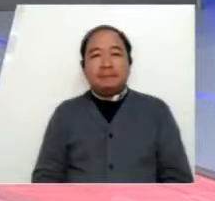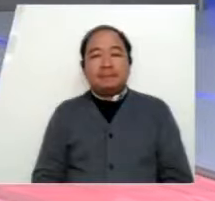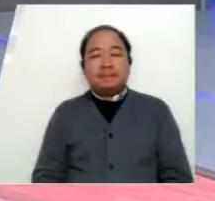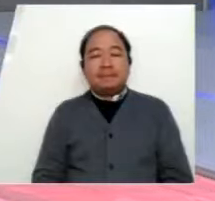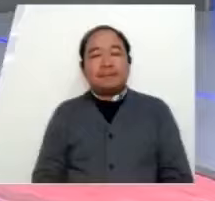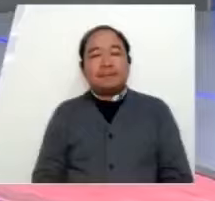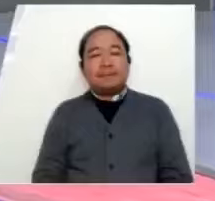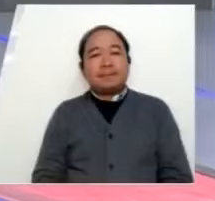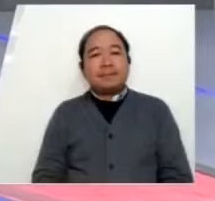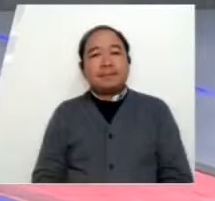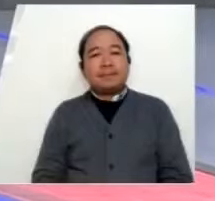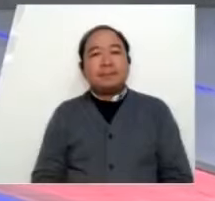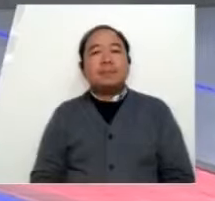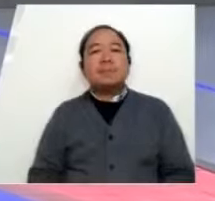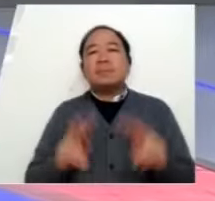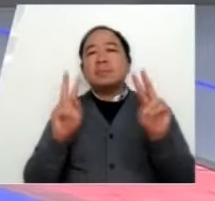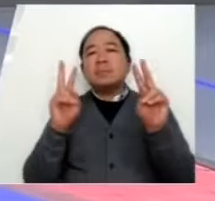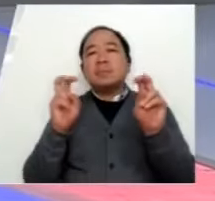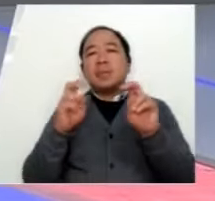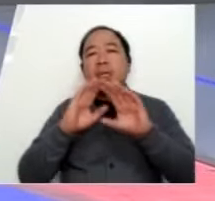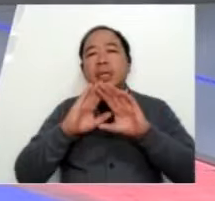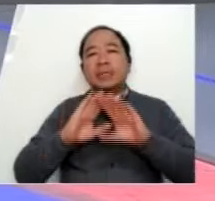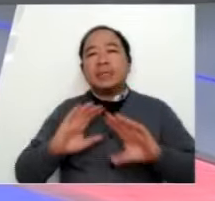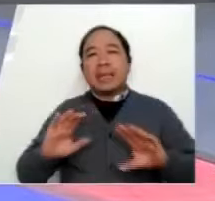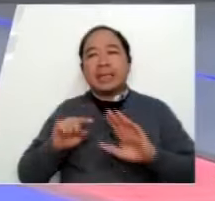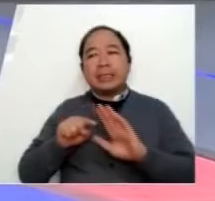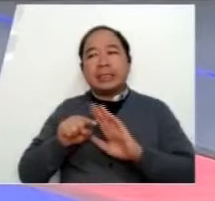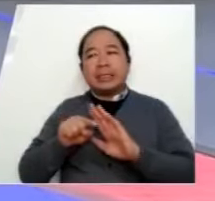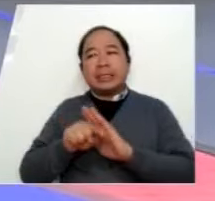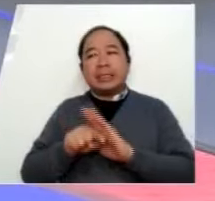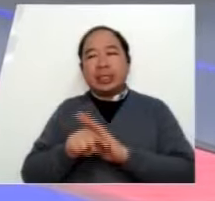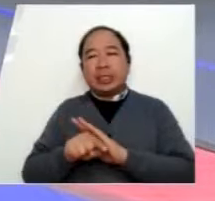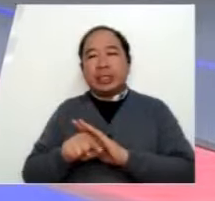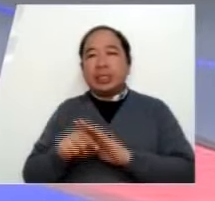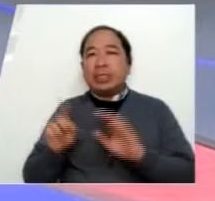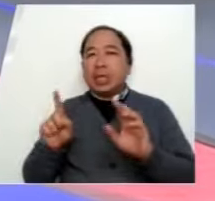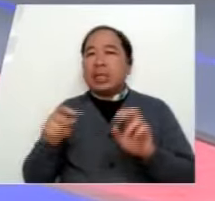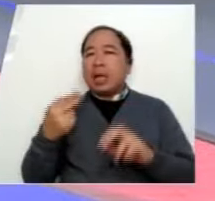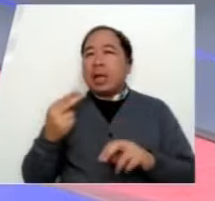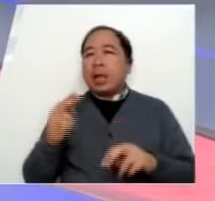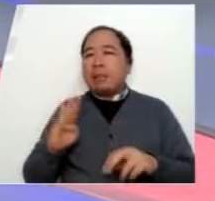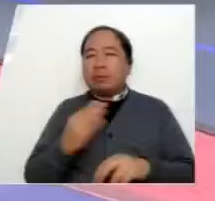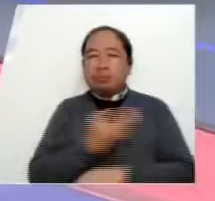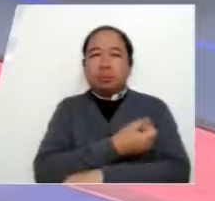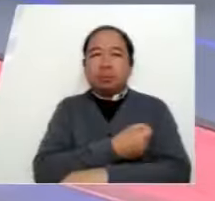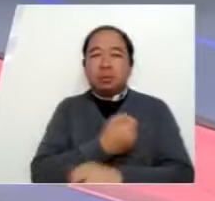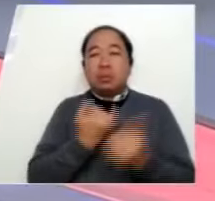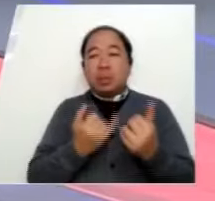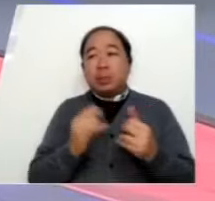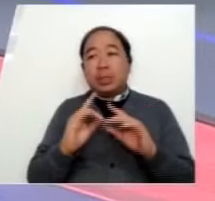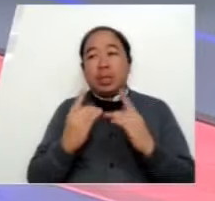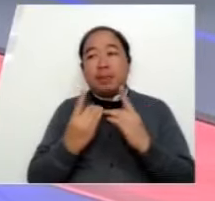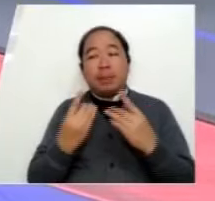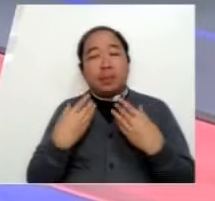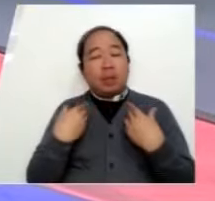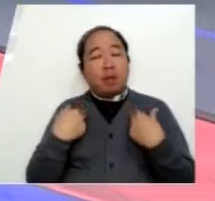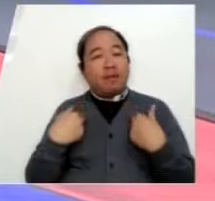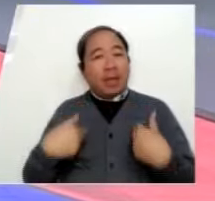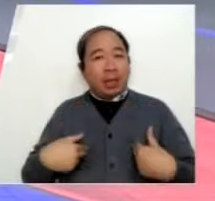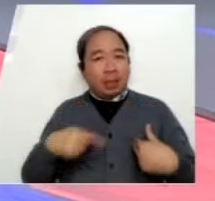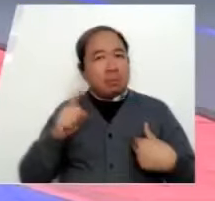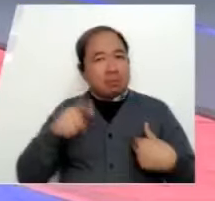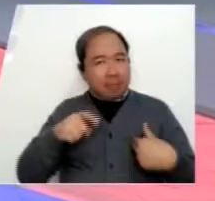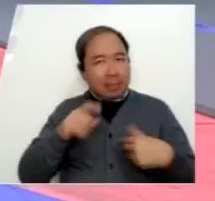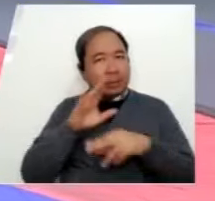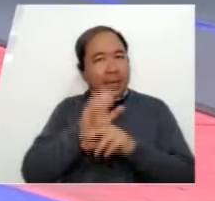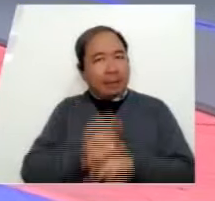silent killer kung tawagin ang hypertension. Kaya paalala po ng Health Department, ugaliing i-monitor ang inyong blood pressure. At